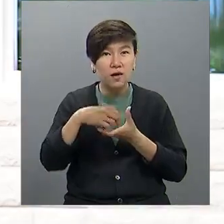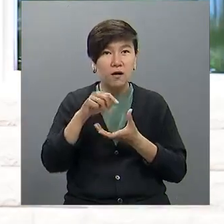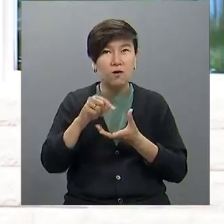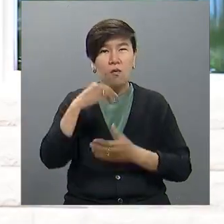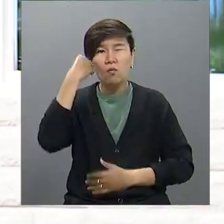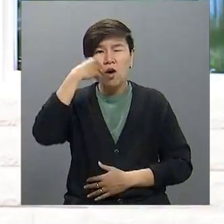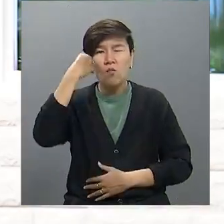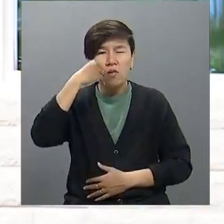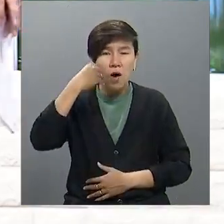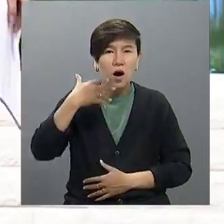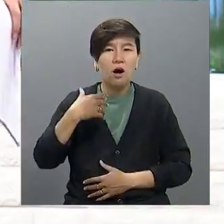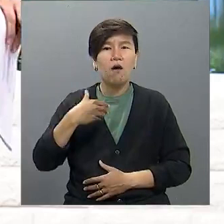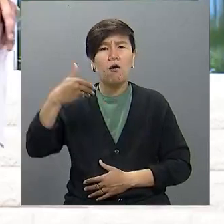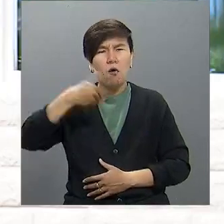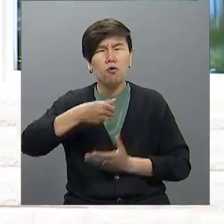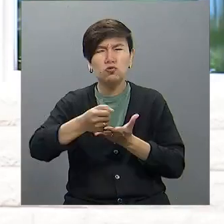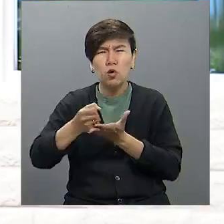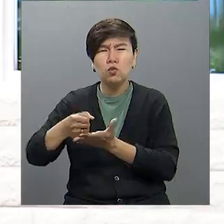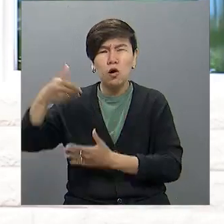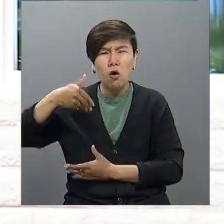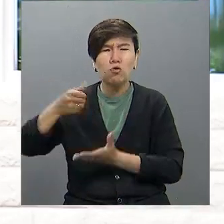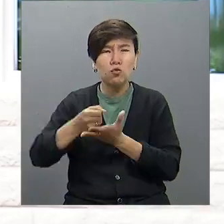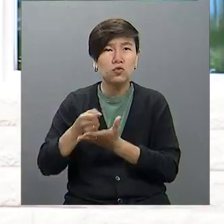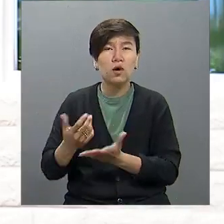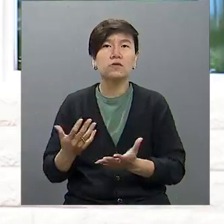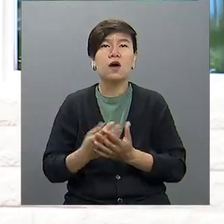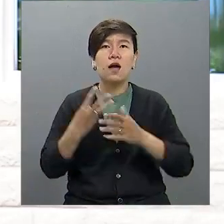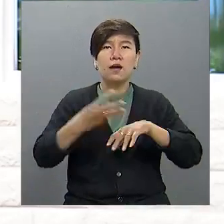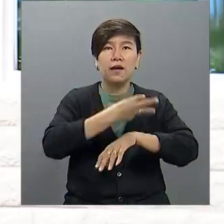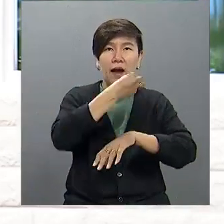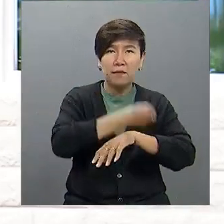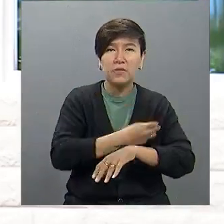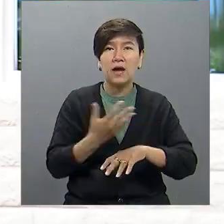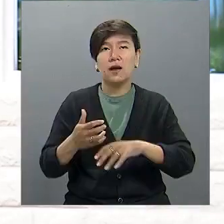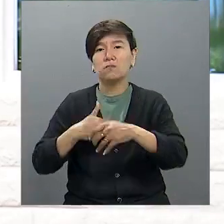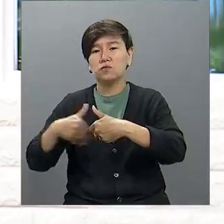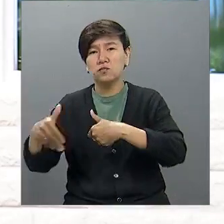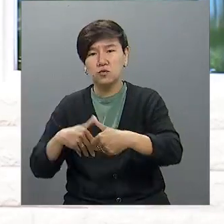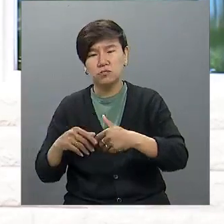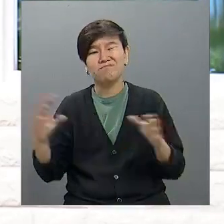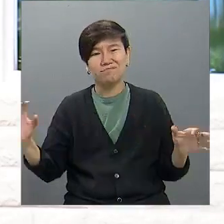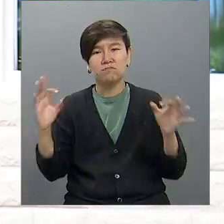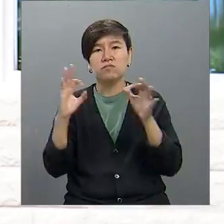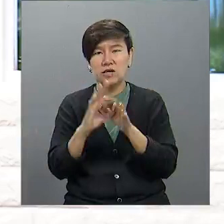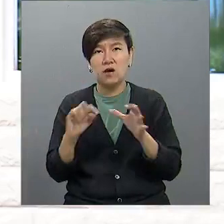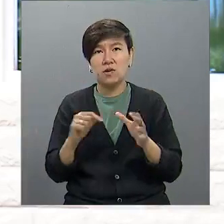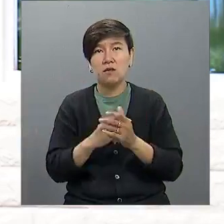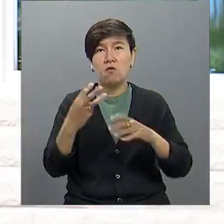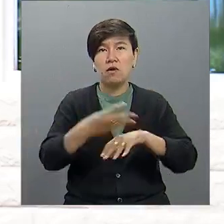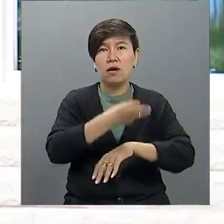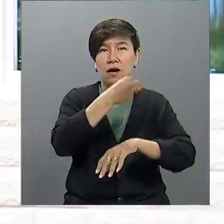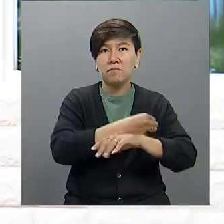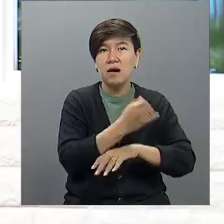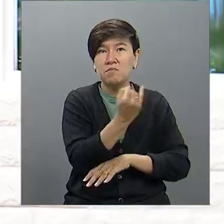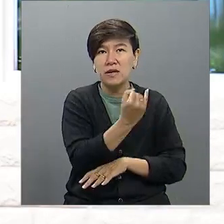ำให้เรารู้เลยนะคะว่าเรื่องการเมืองกับเรื่องร้องทุกข์เนี่ยเป็นเรื่องเดียวกันจริงๆการเมืองไม่ดีนะคะร้องทุก